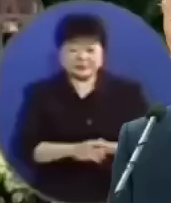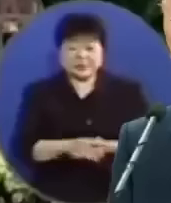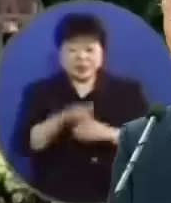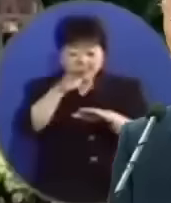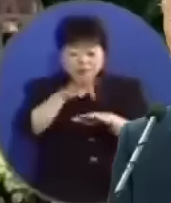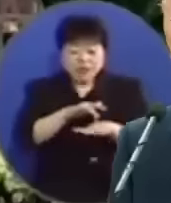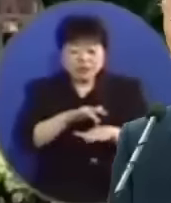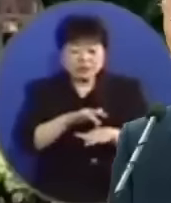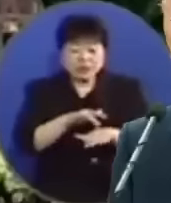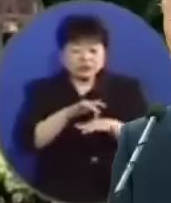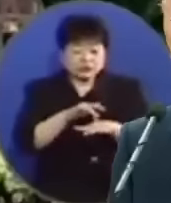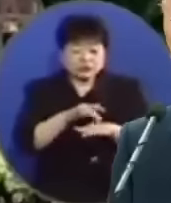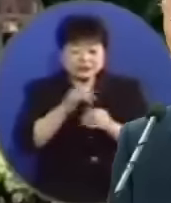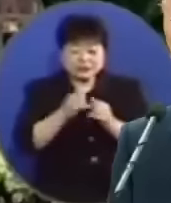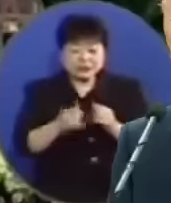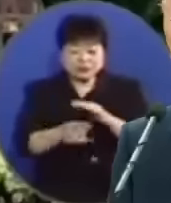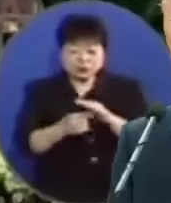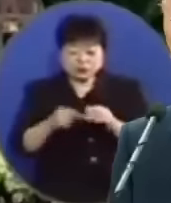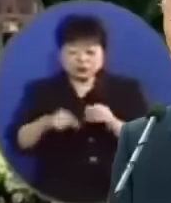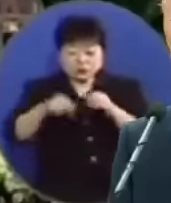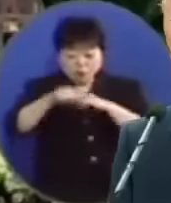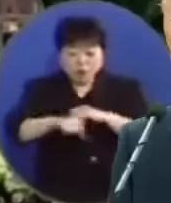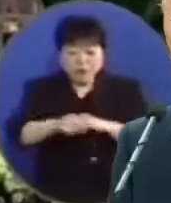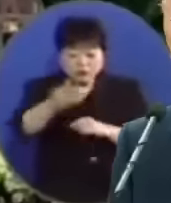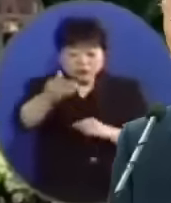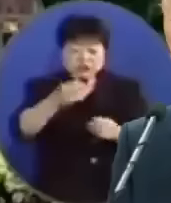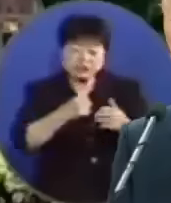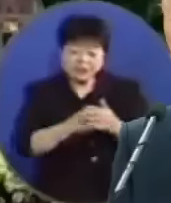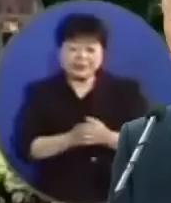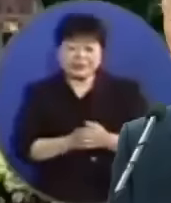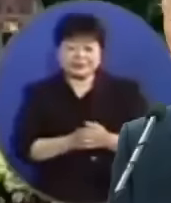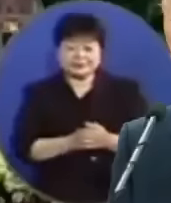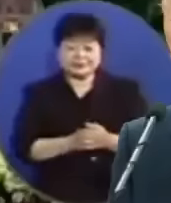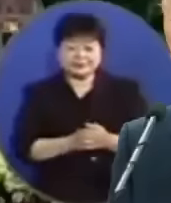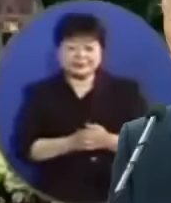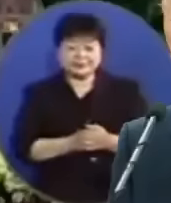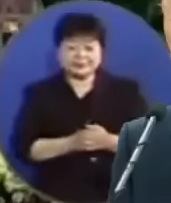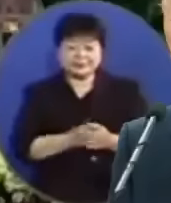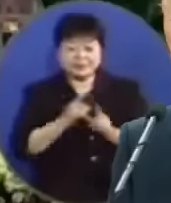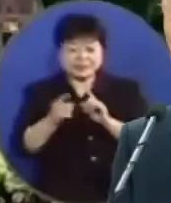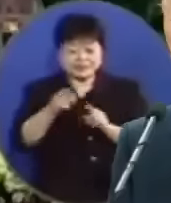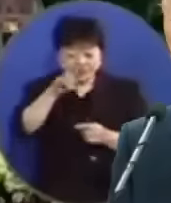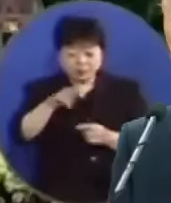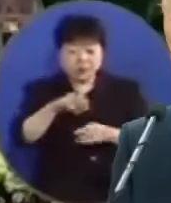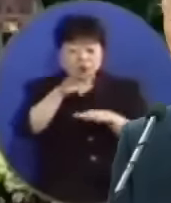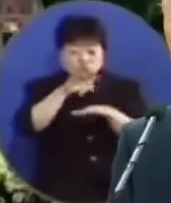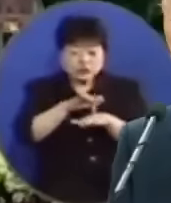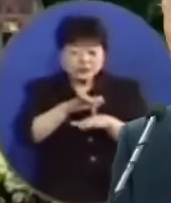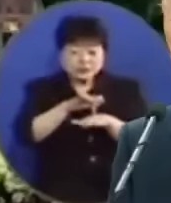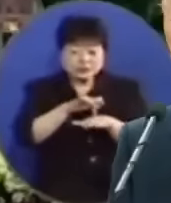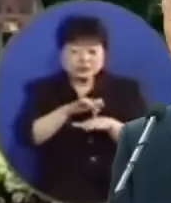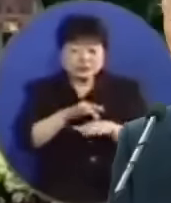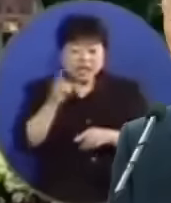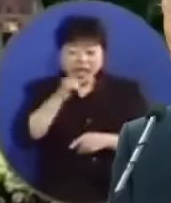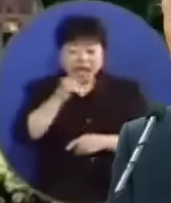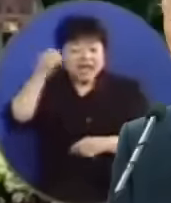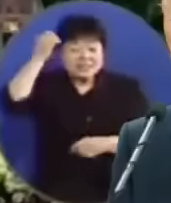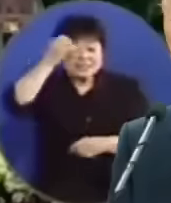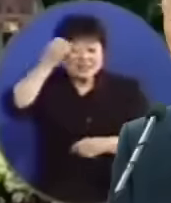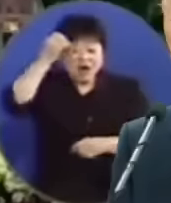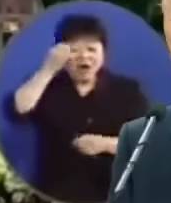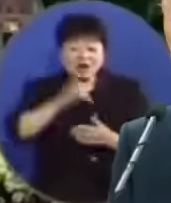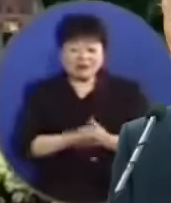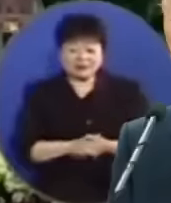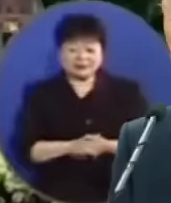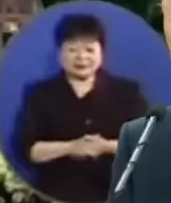마귀와 귀신들이 사람들을 도둑질하고 죽이고 멸망시키려 하기 때문인 것입니다. 성경에는 귀신을 악령이란